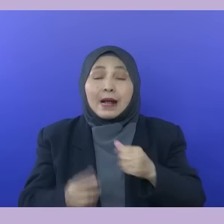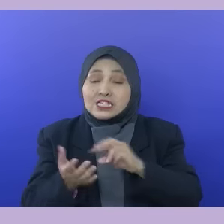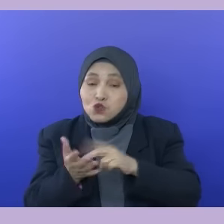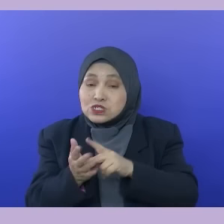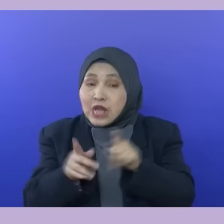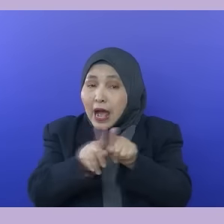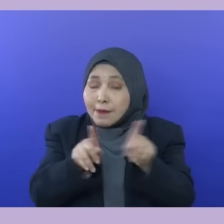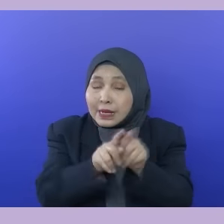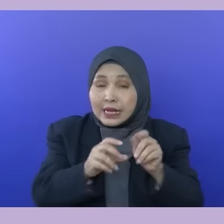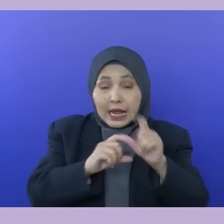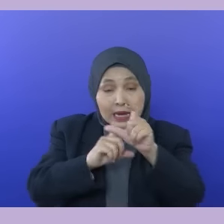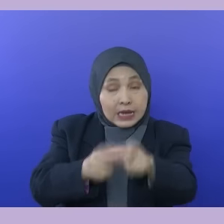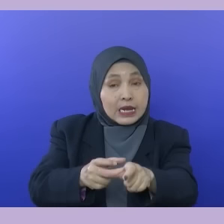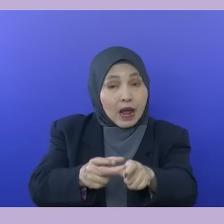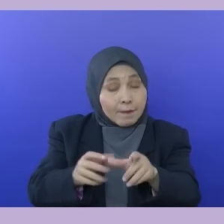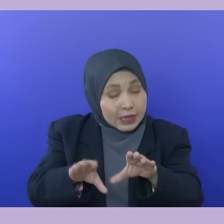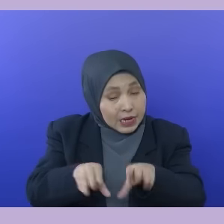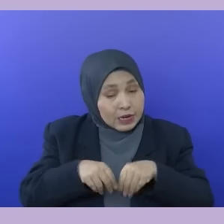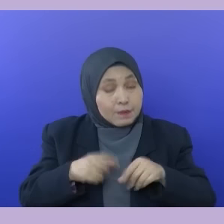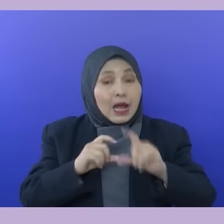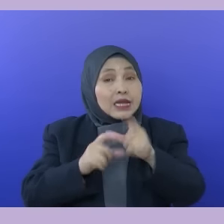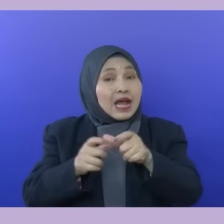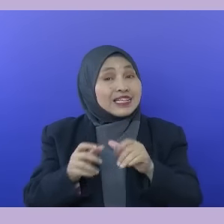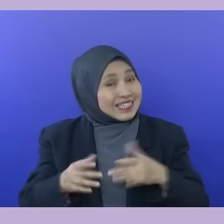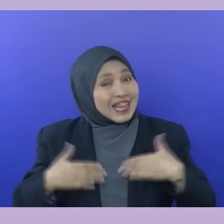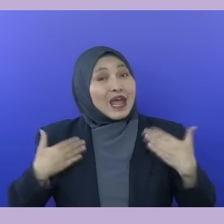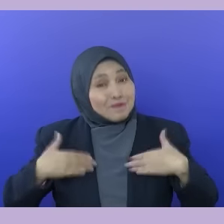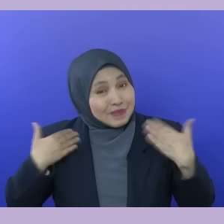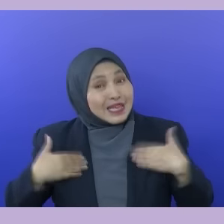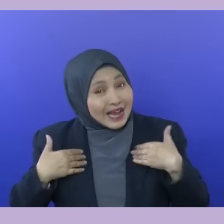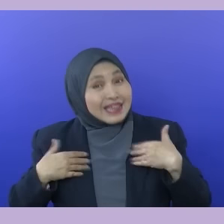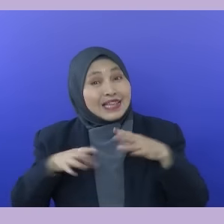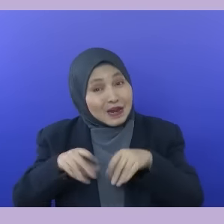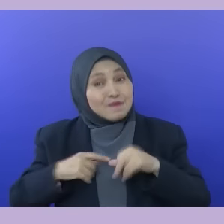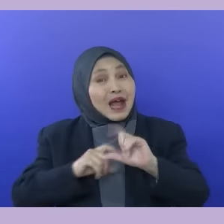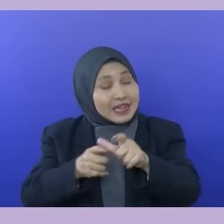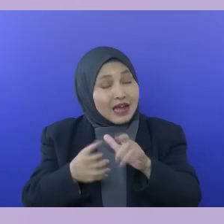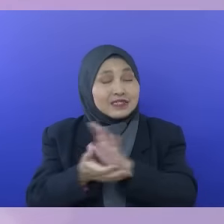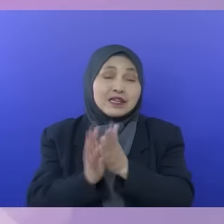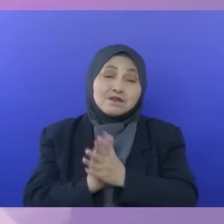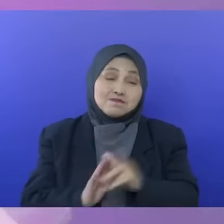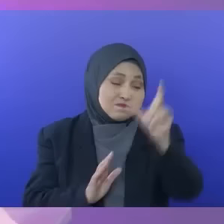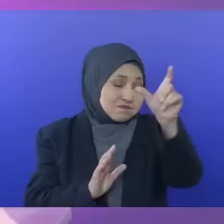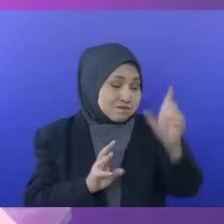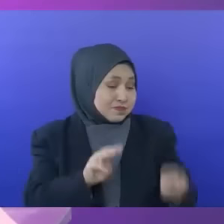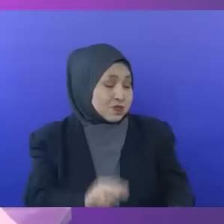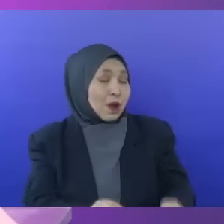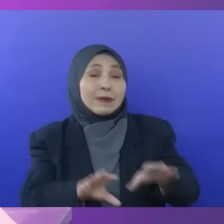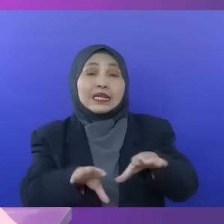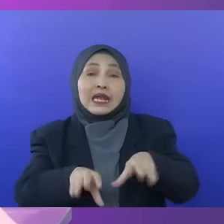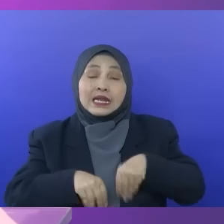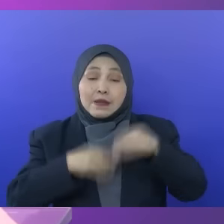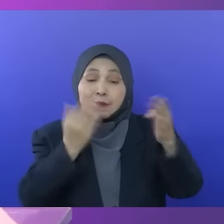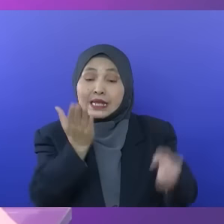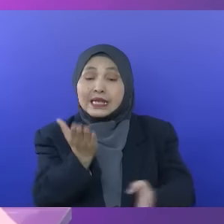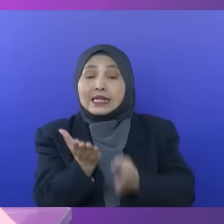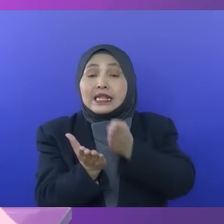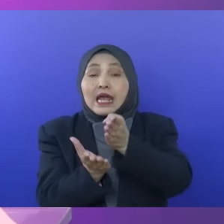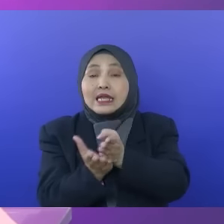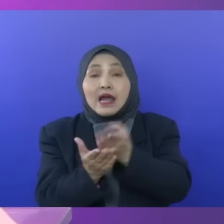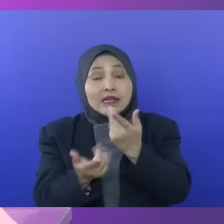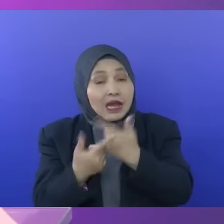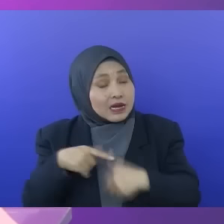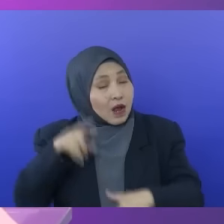jadi bila tonton menerima hadiah sudah tentu kita gembira tulisannya gembira Apabila seseorang itu menerima Hidayah daripada Allah